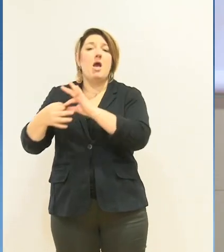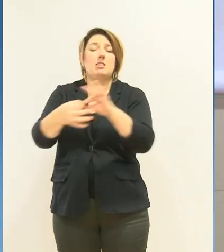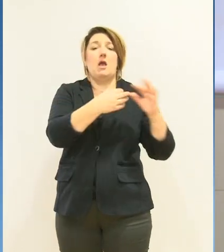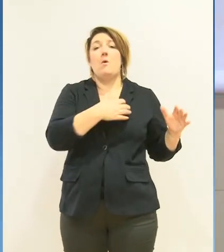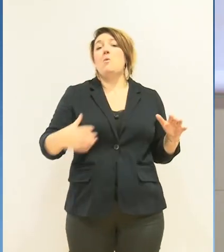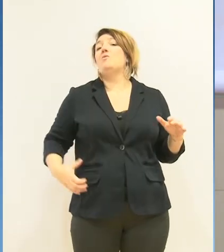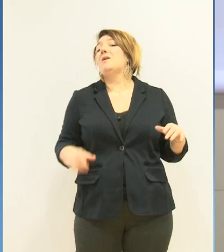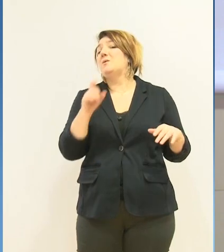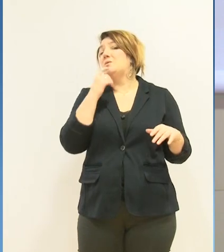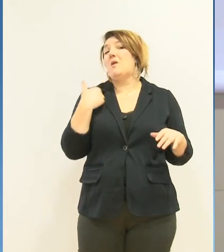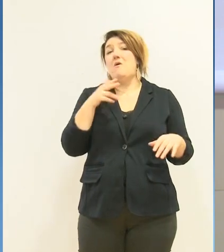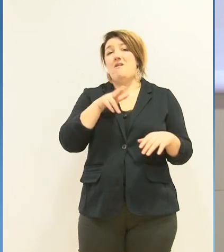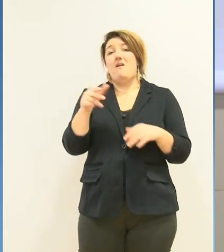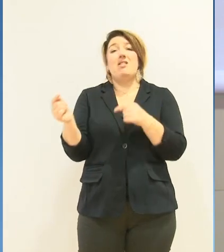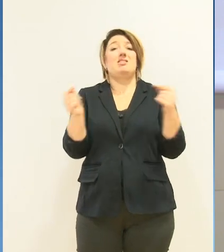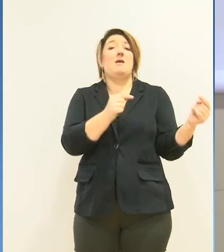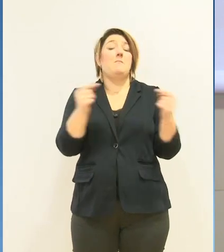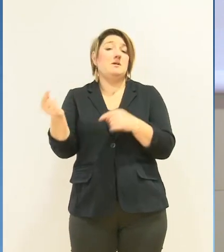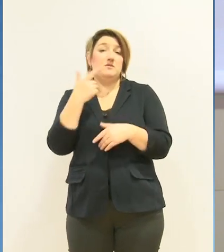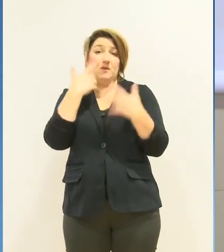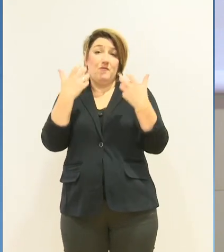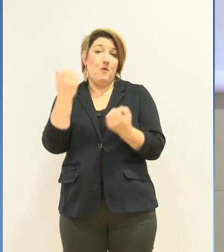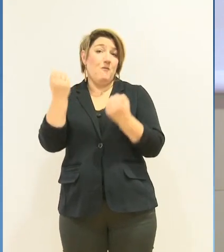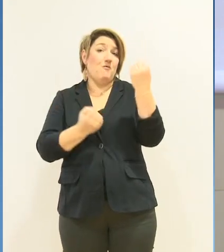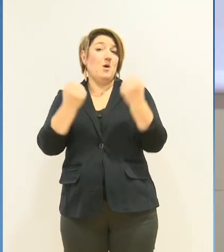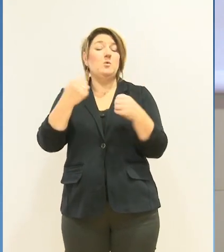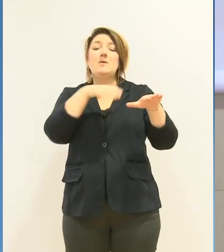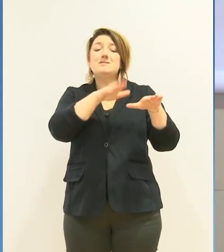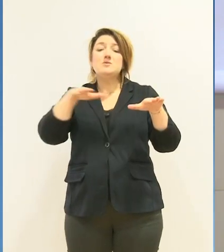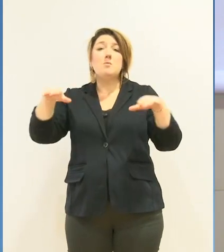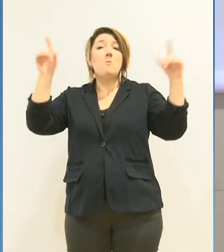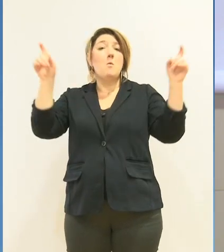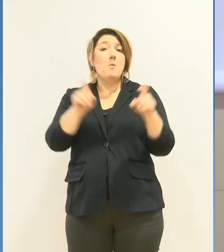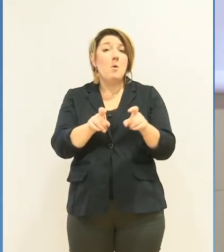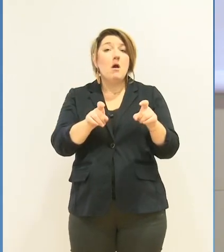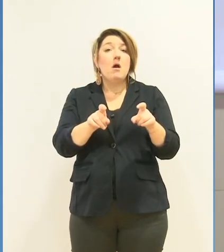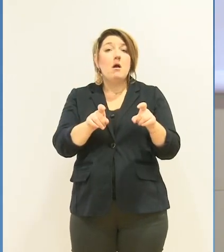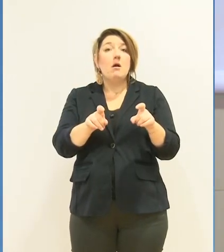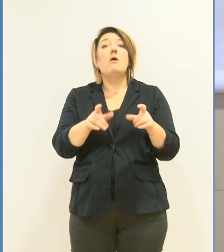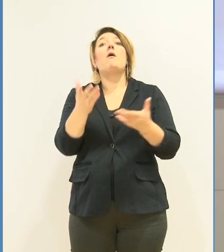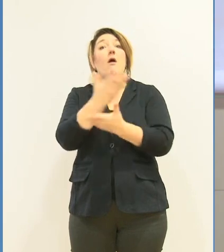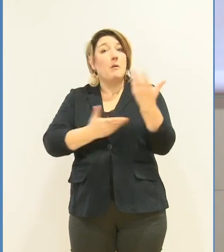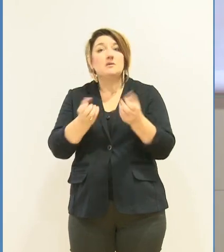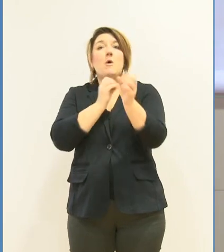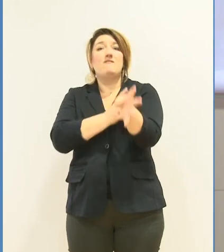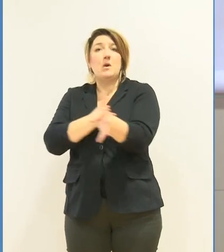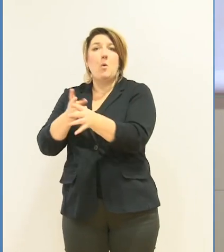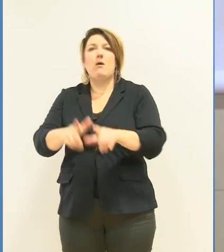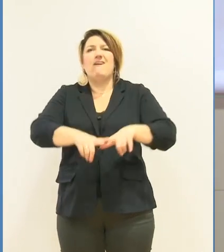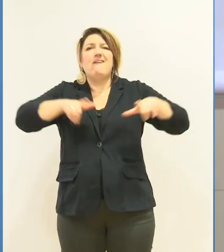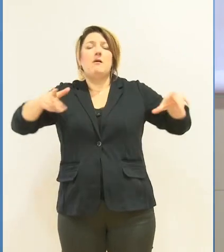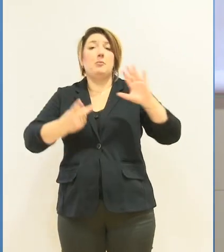prévoit de réduire la part des stationnements voiture au profit dé stationnement vélo dans les nouvelles constructions cette cohérence